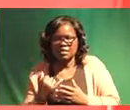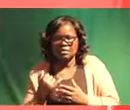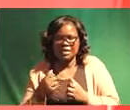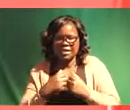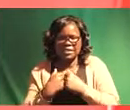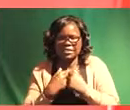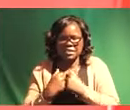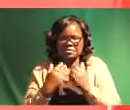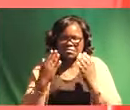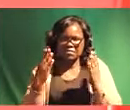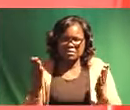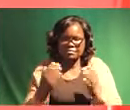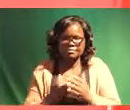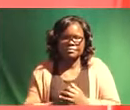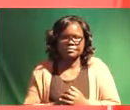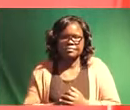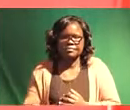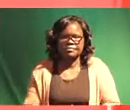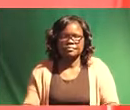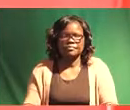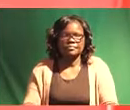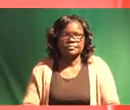changamoto.